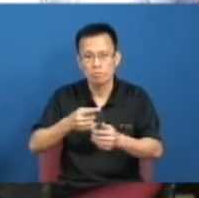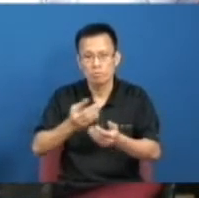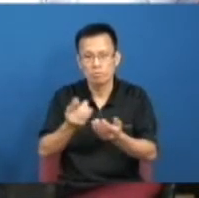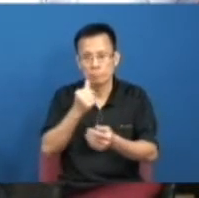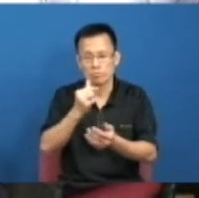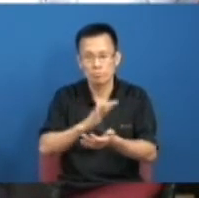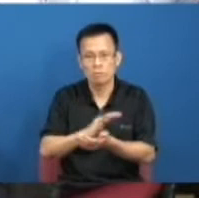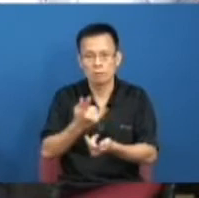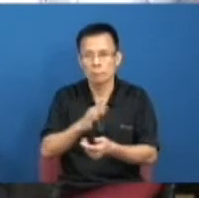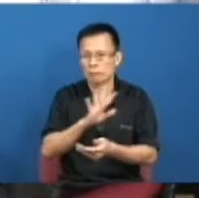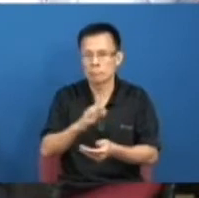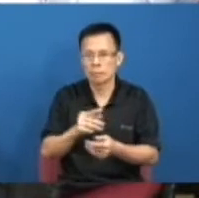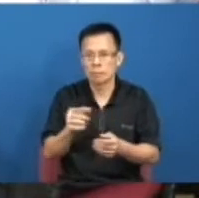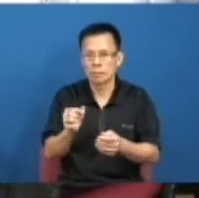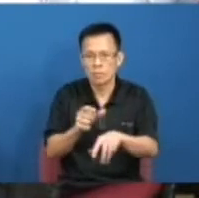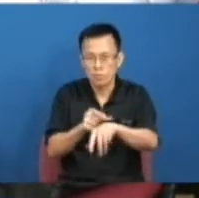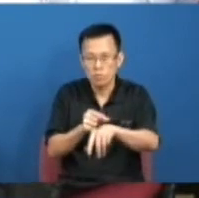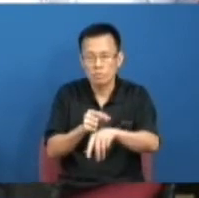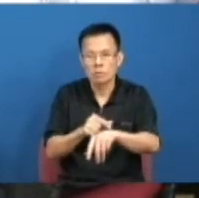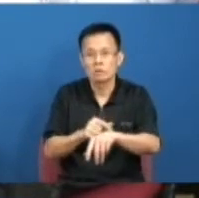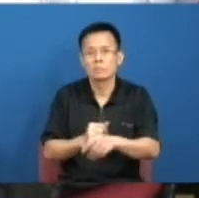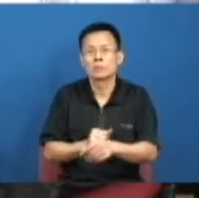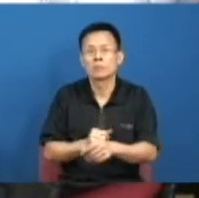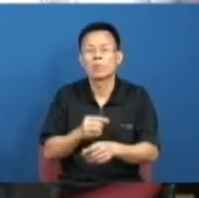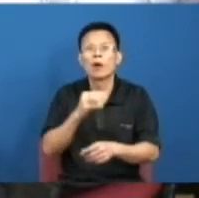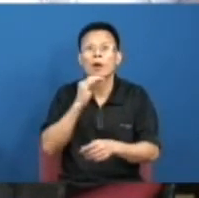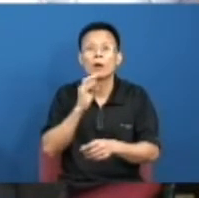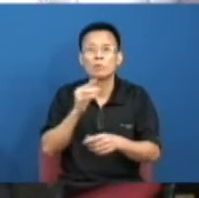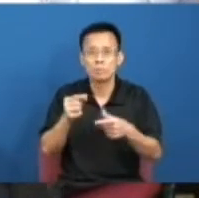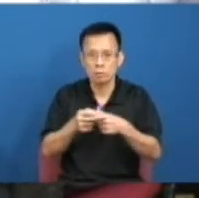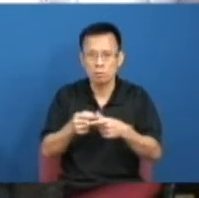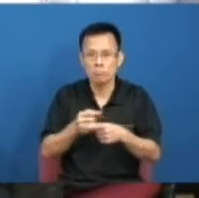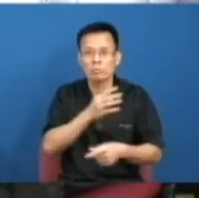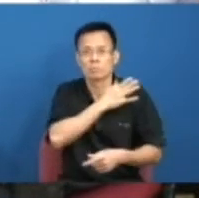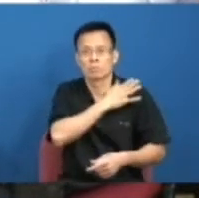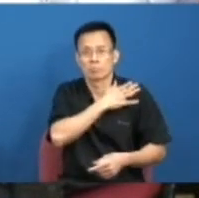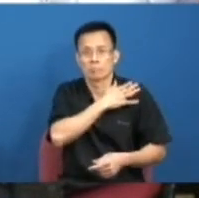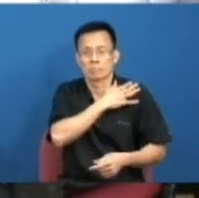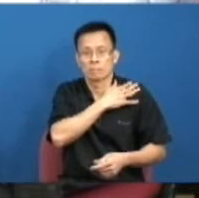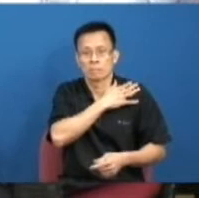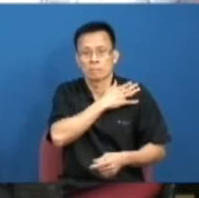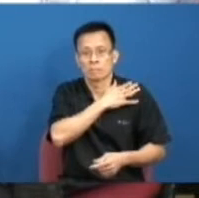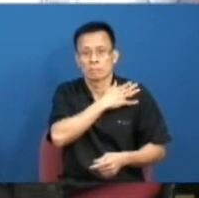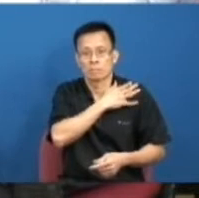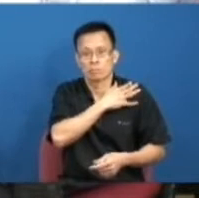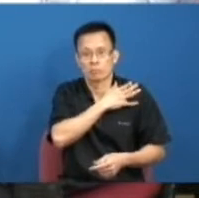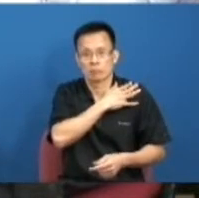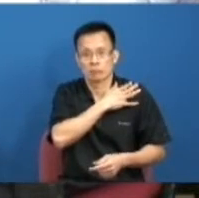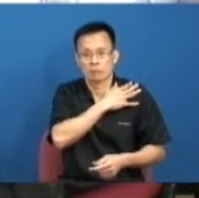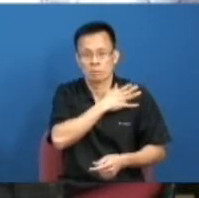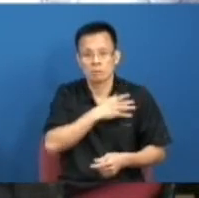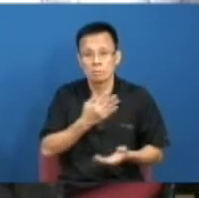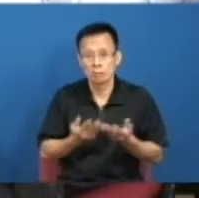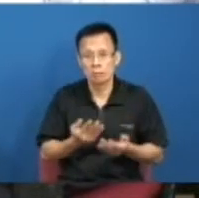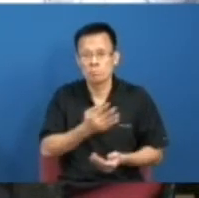短時間嘅日子嚟。如果間公司負責任嘅話咧，佢要真係承